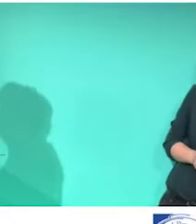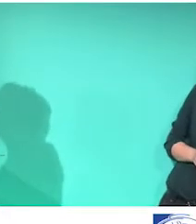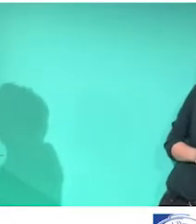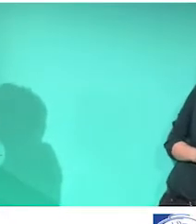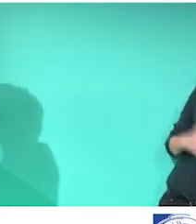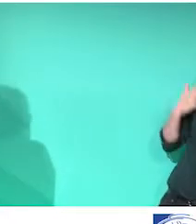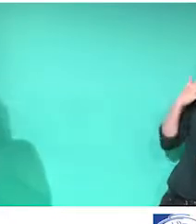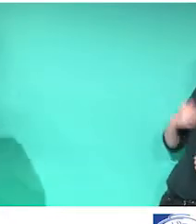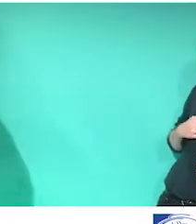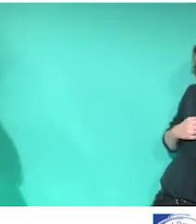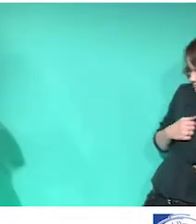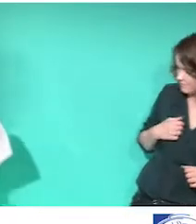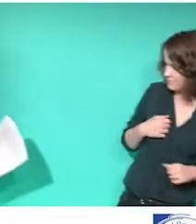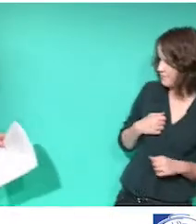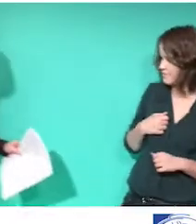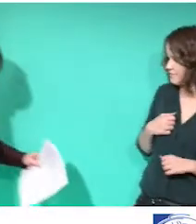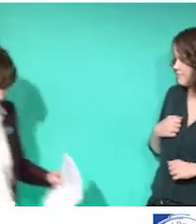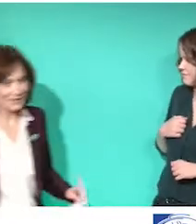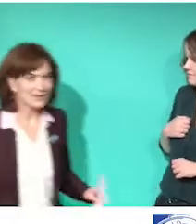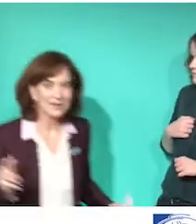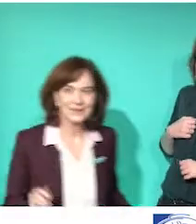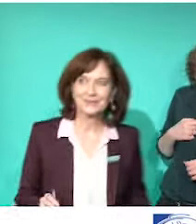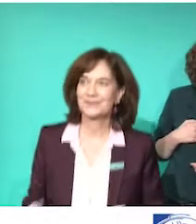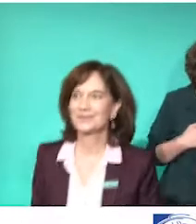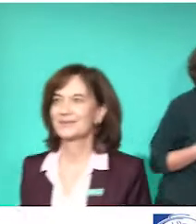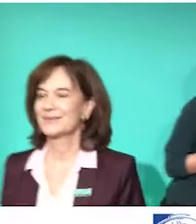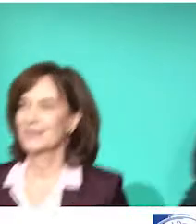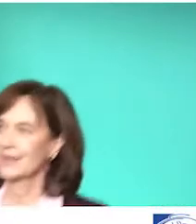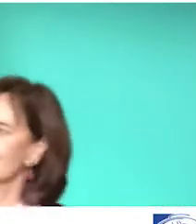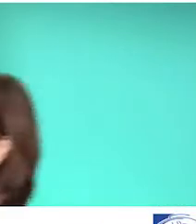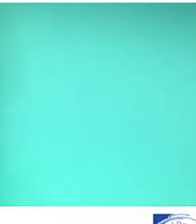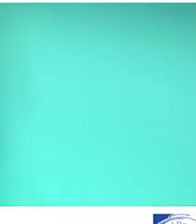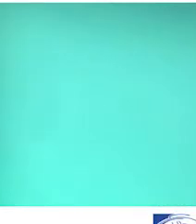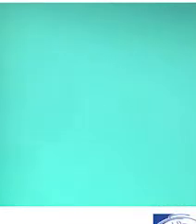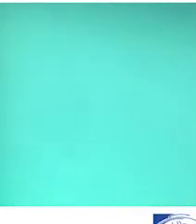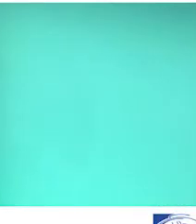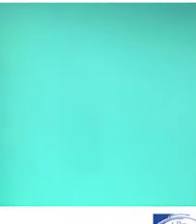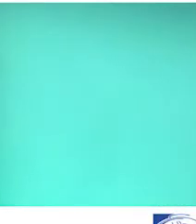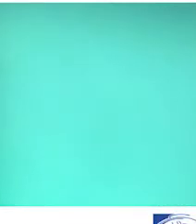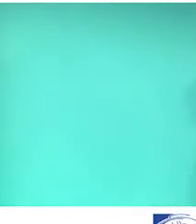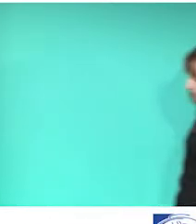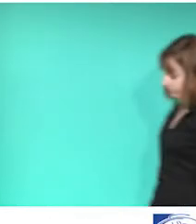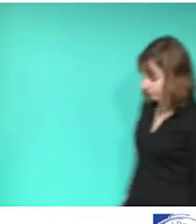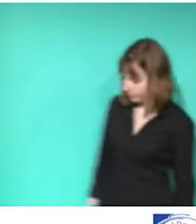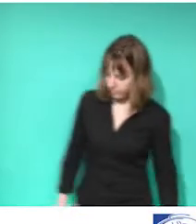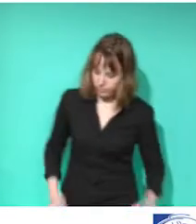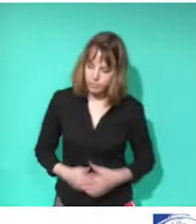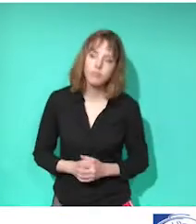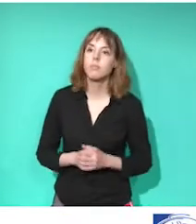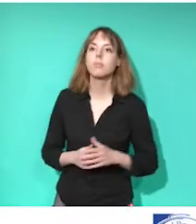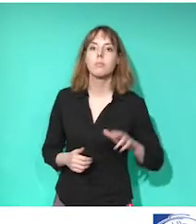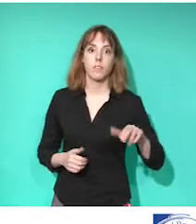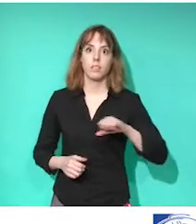Merci, merci beaucoup. Merci, Laurence. Alors, on va se mettre au travail. Avant de passer au travail